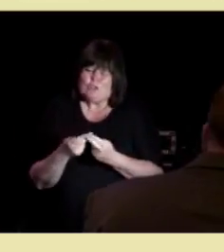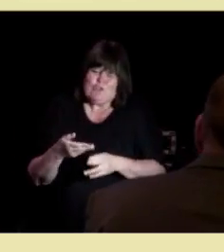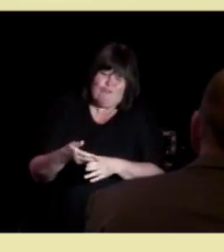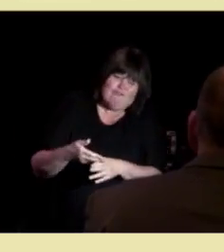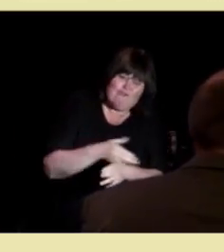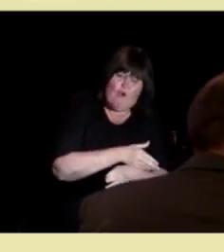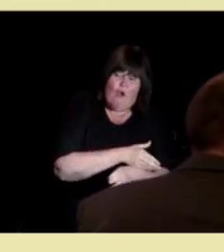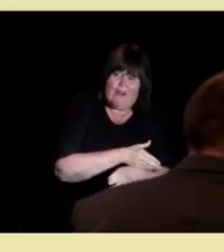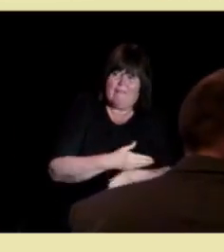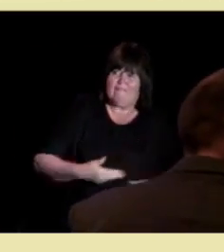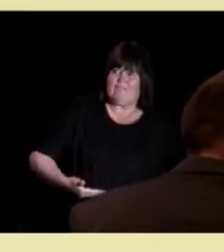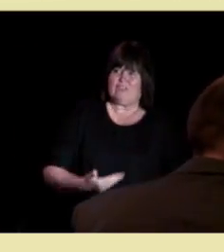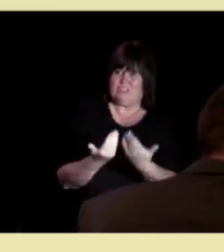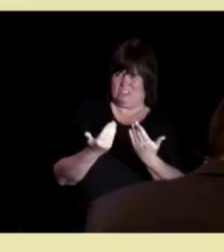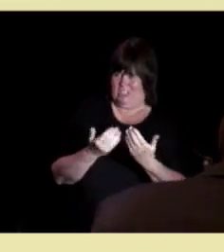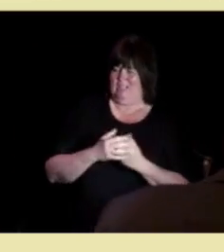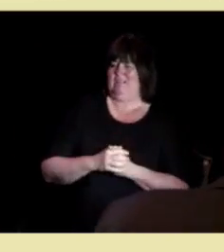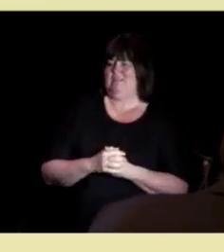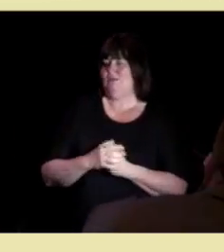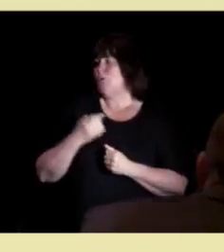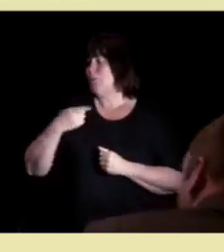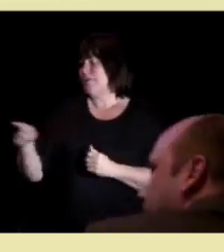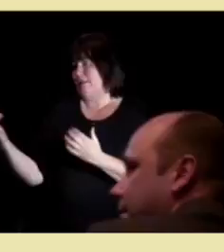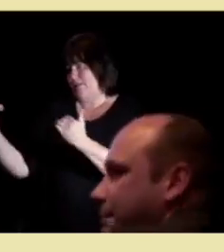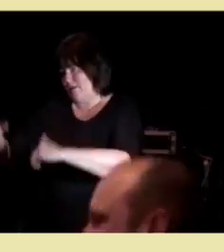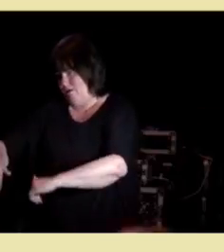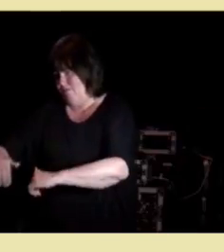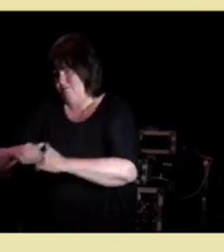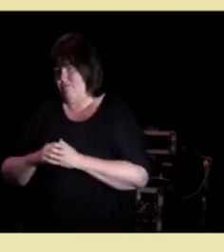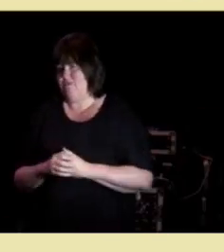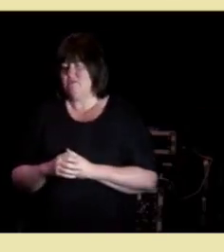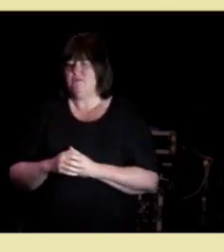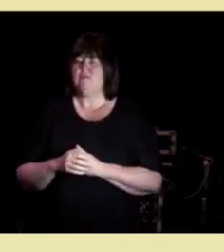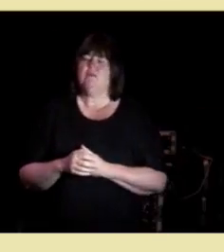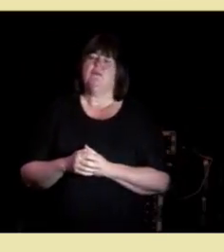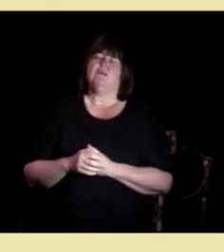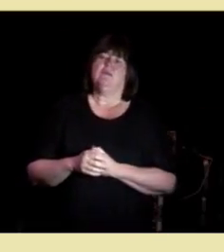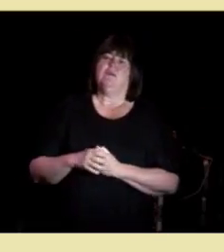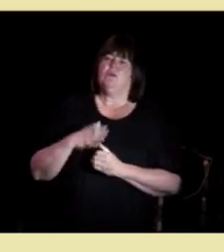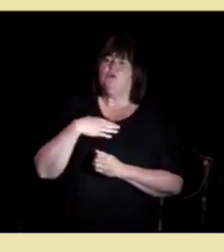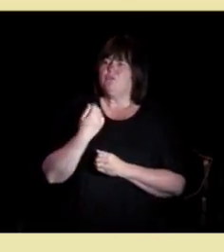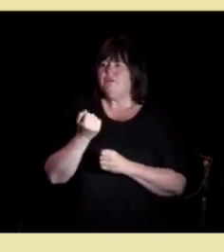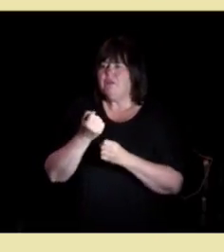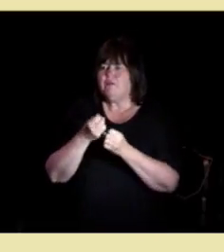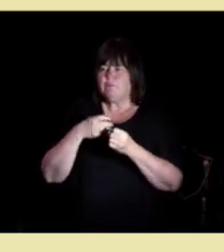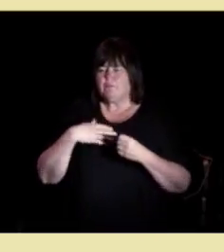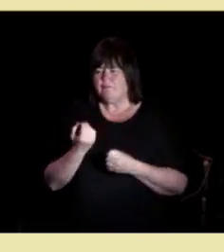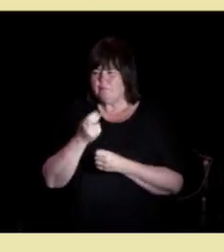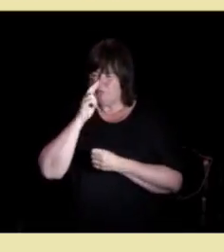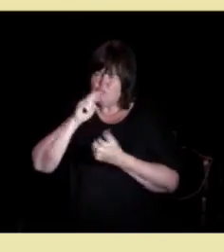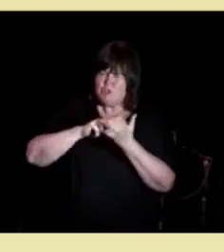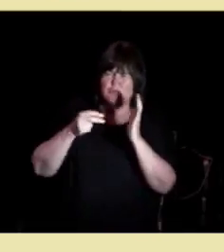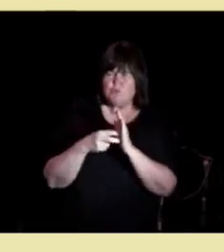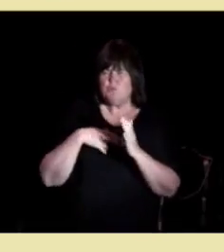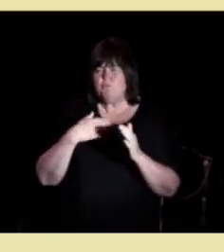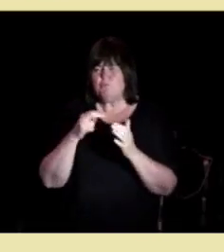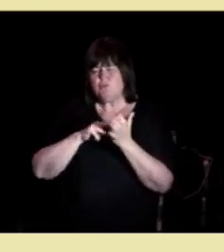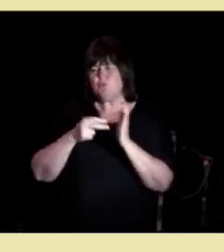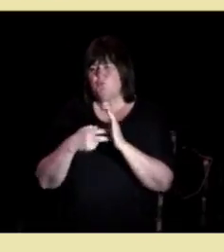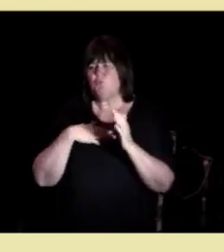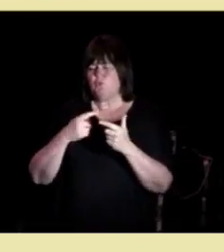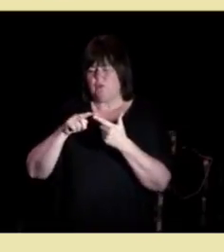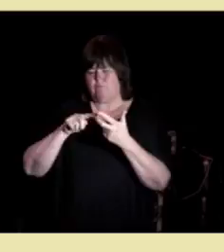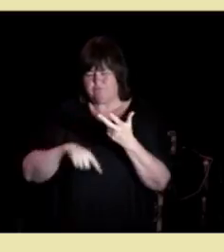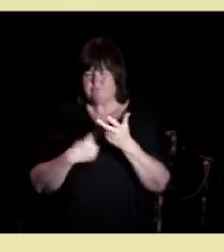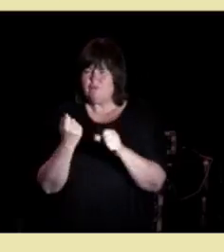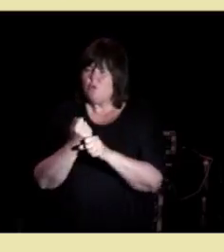og til grav. Vi jobber med utvikling av nye metoder, ny teknologi, og som vi akkurat fikk et strålende eksempel på, vi jobber også tett